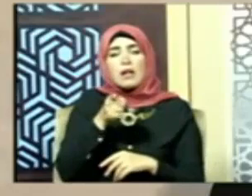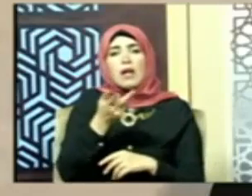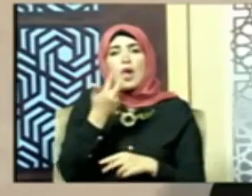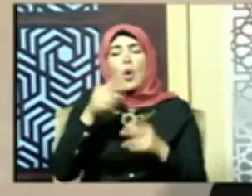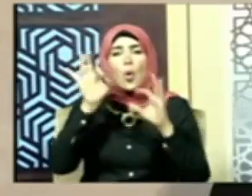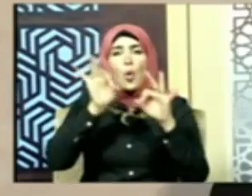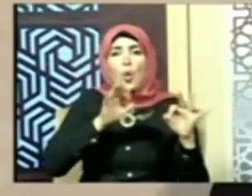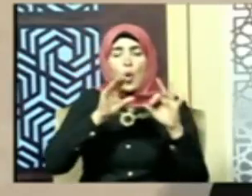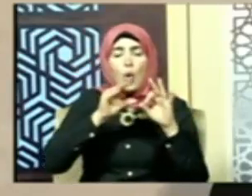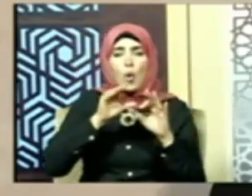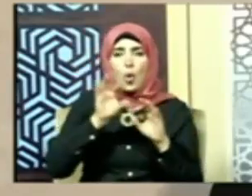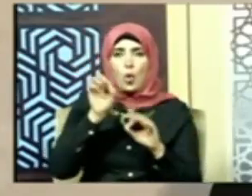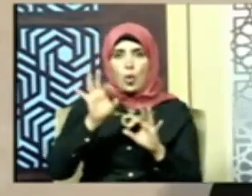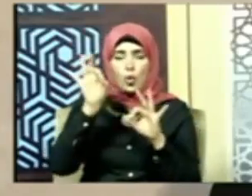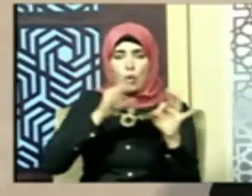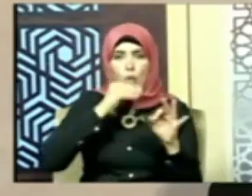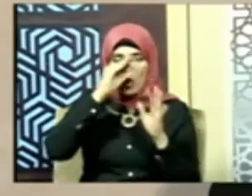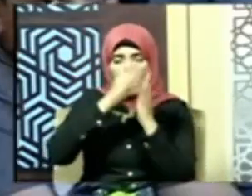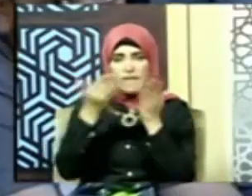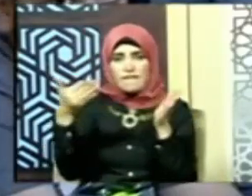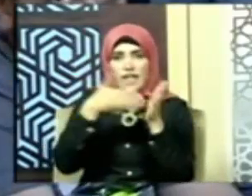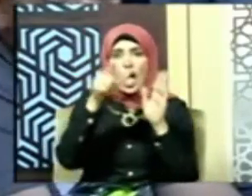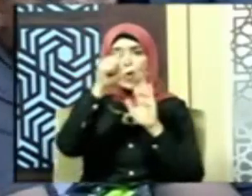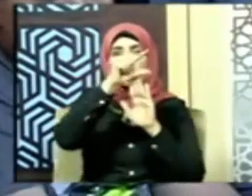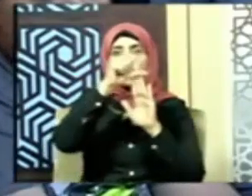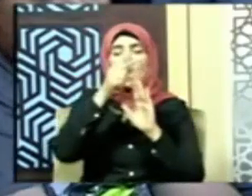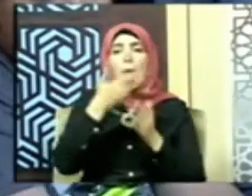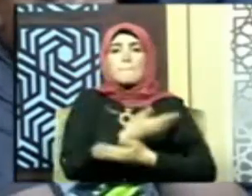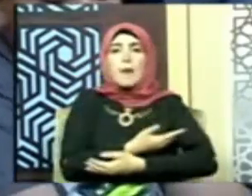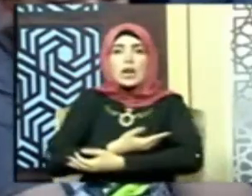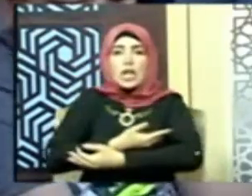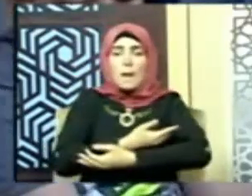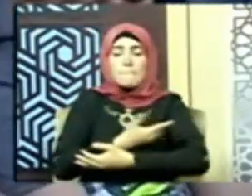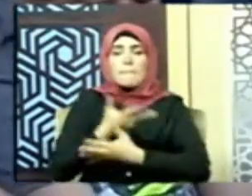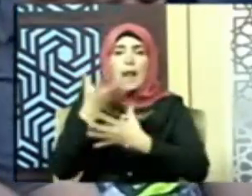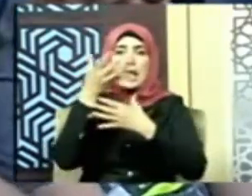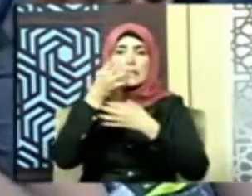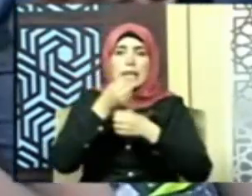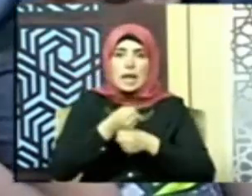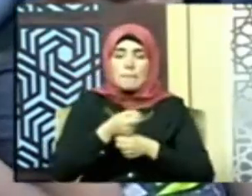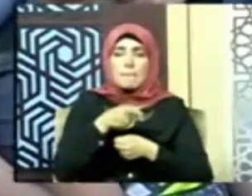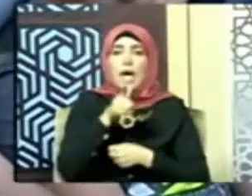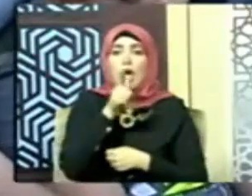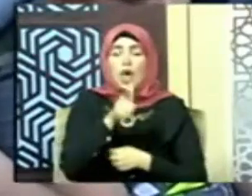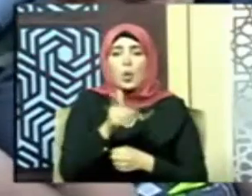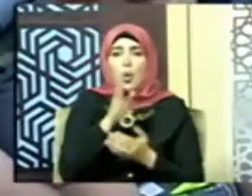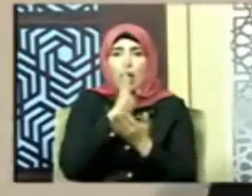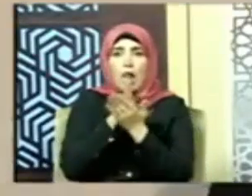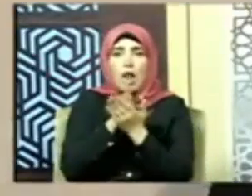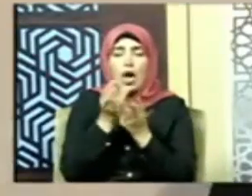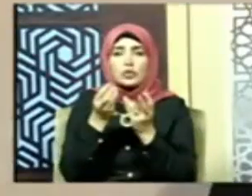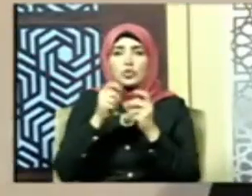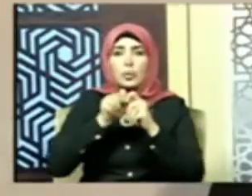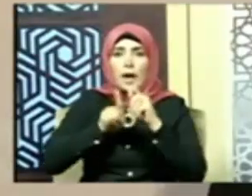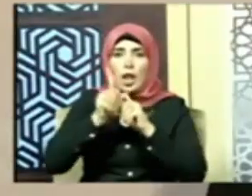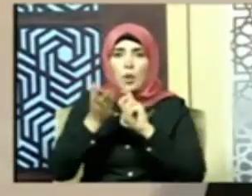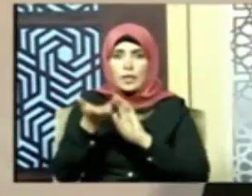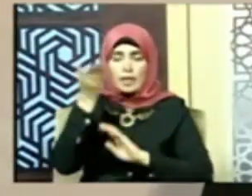أواخر سورة مريم عليها السلام، حيث يقول الحق سبحانه